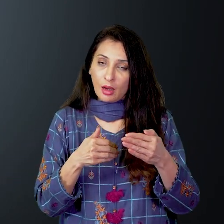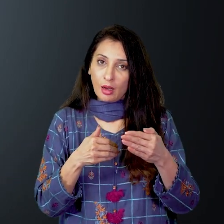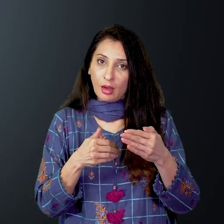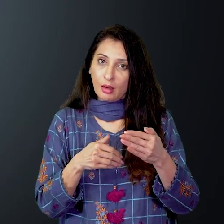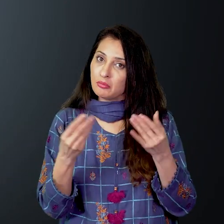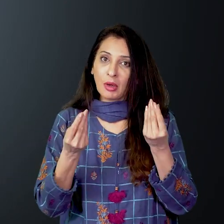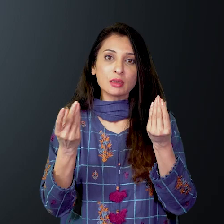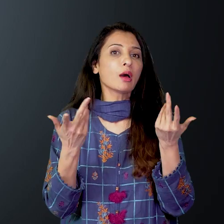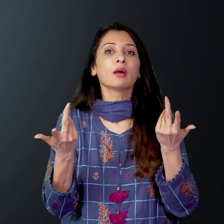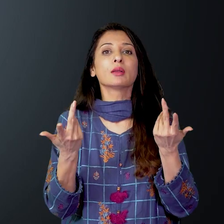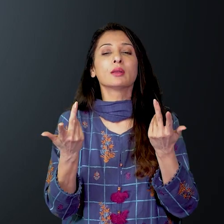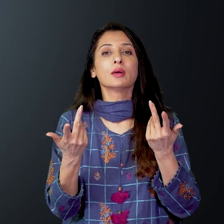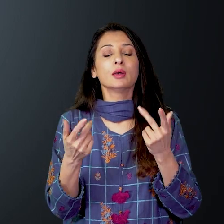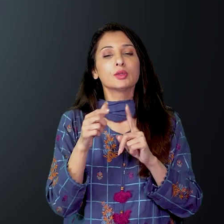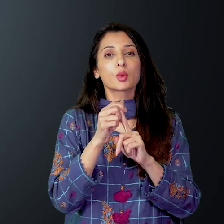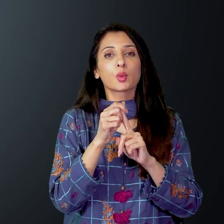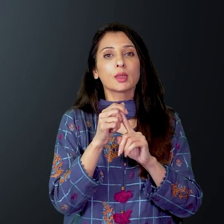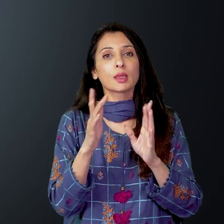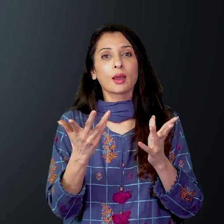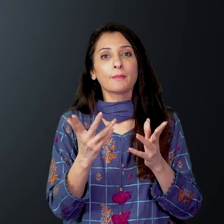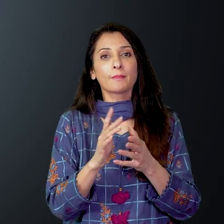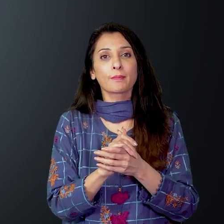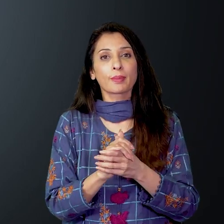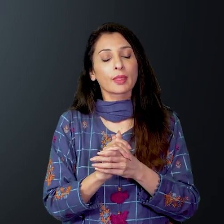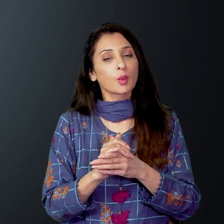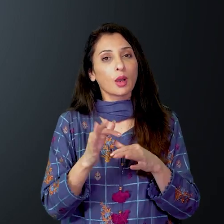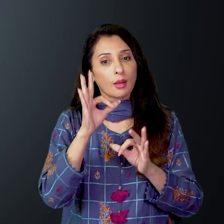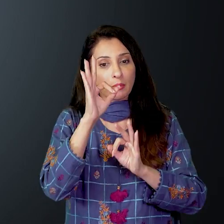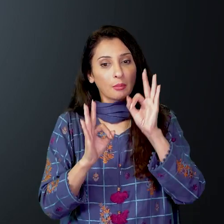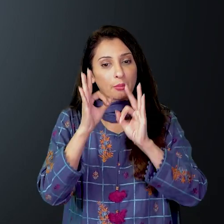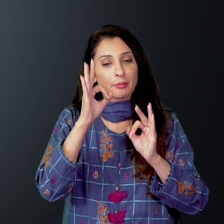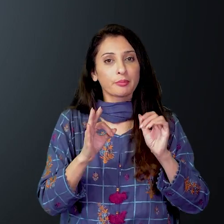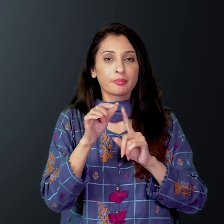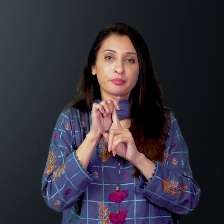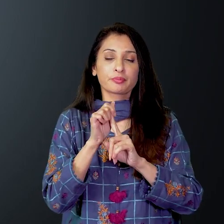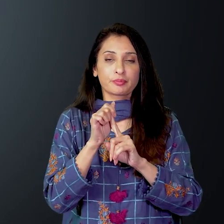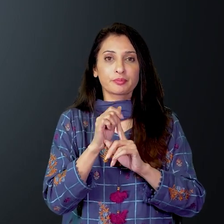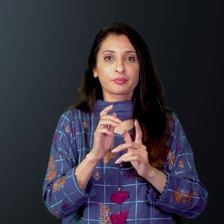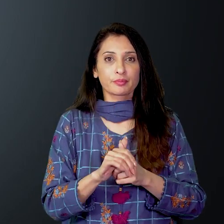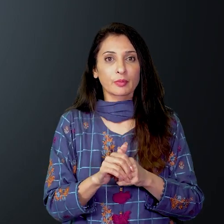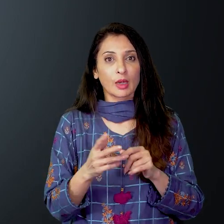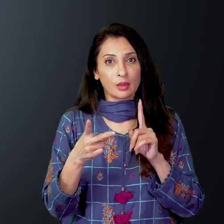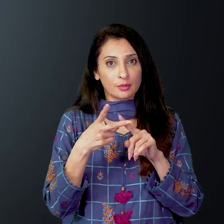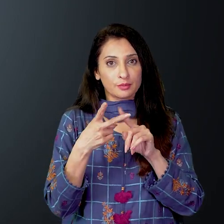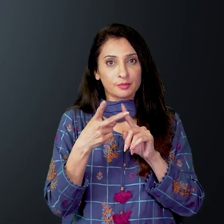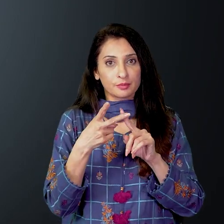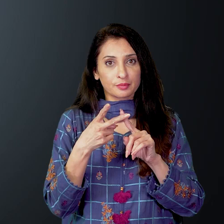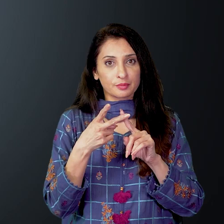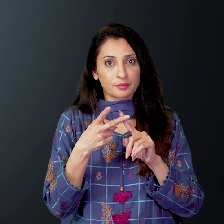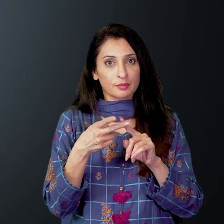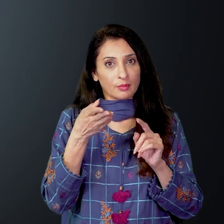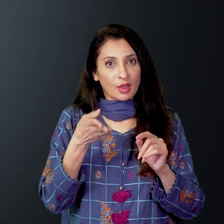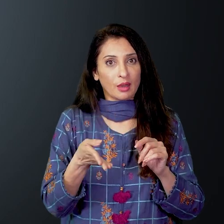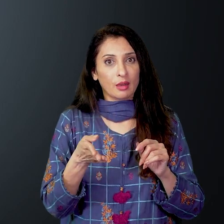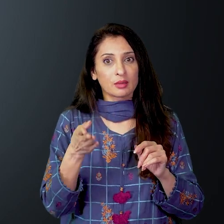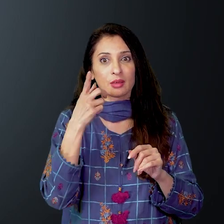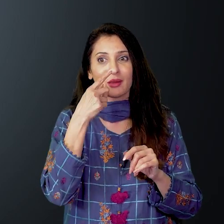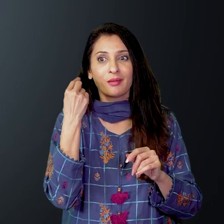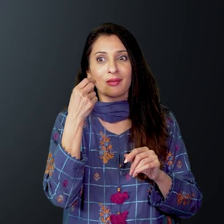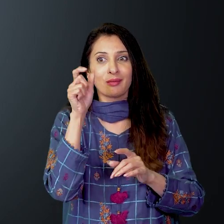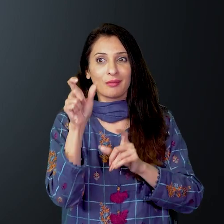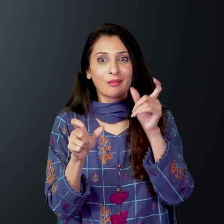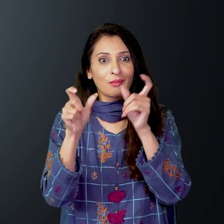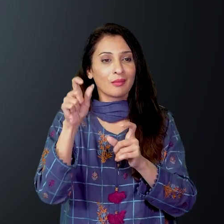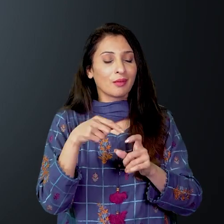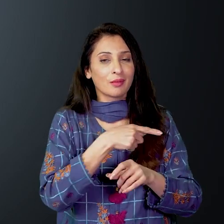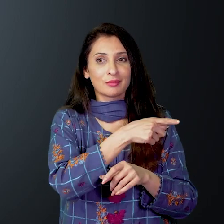हैं। तो इसके लिए सबसे ज़्यादा ज़रूरी क्या है? हमारी सुपरविज़न। दूसरी चीज़ जो हमारे आजकल के भाइयों से जो